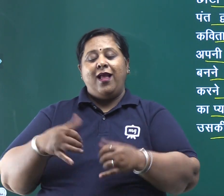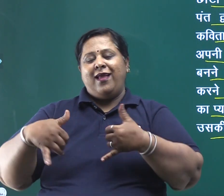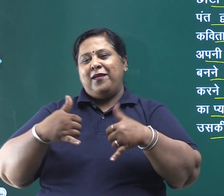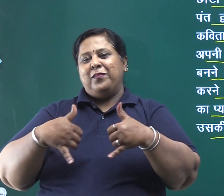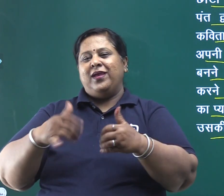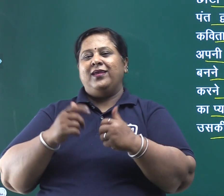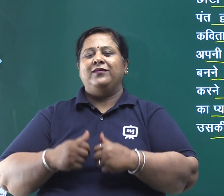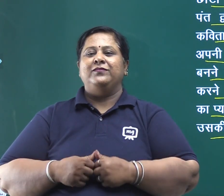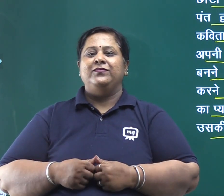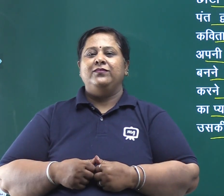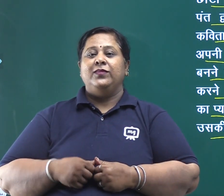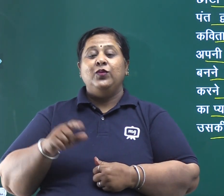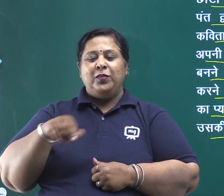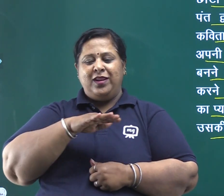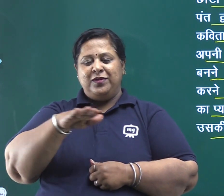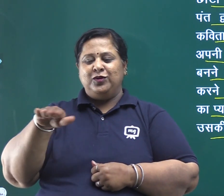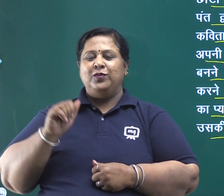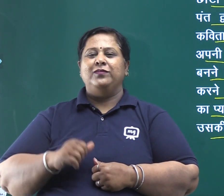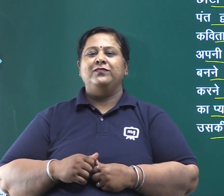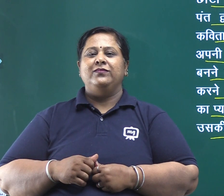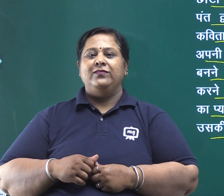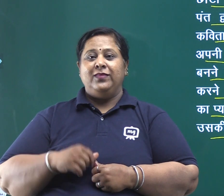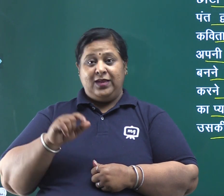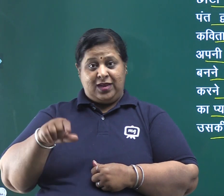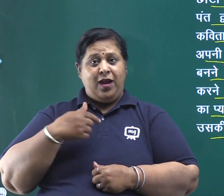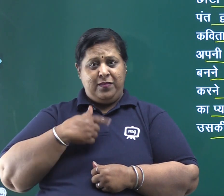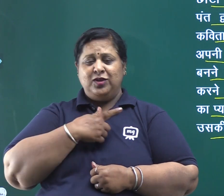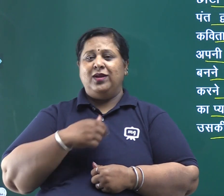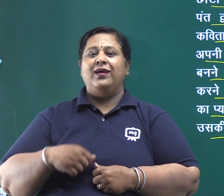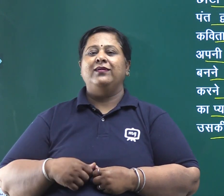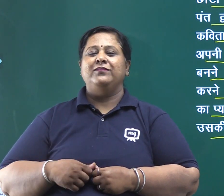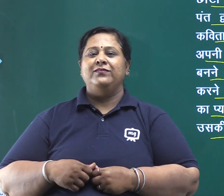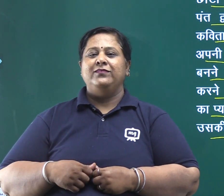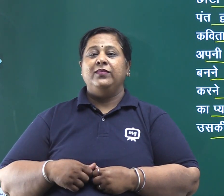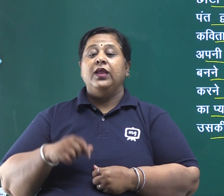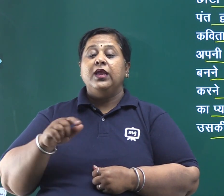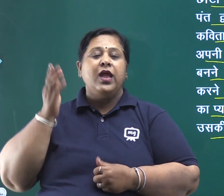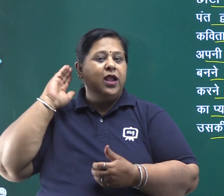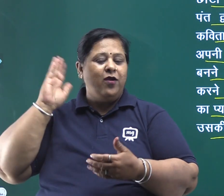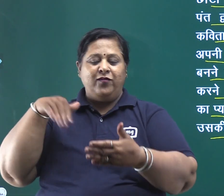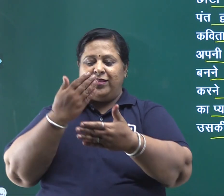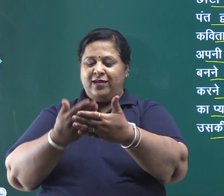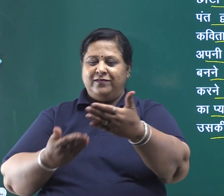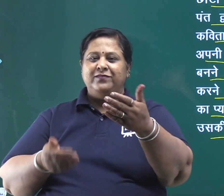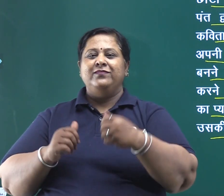पाएगी। तो प्यारे बच्चों, यहाँ हमने जाना कि यह कविता